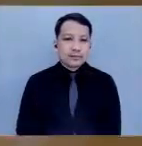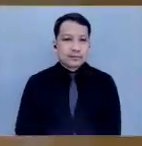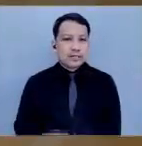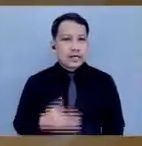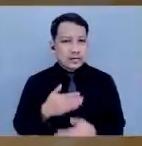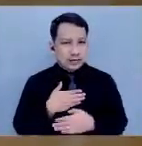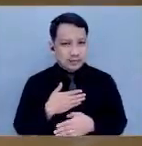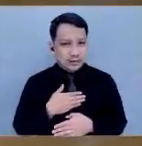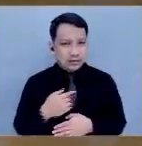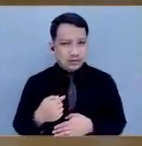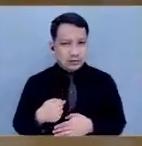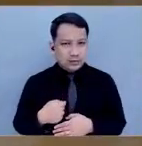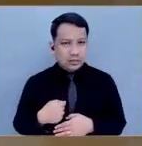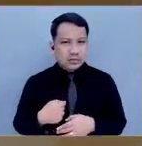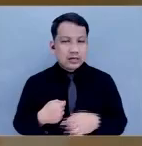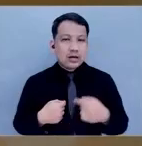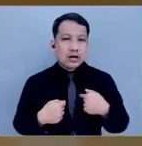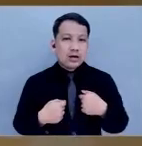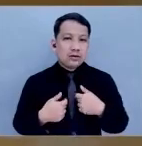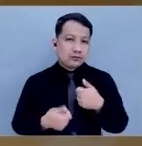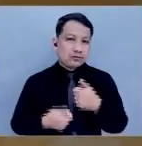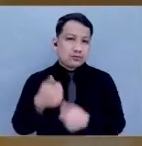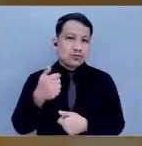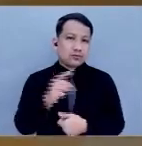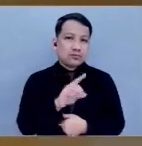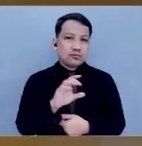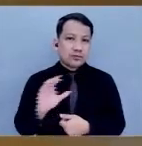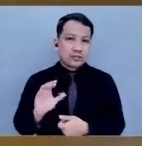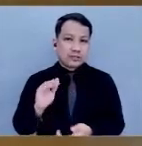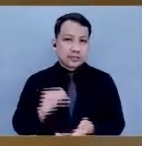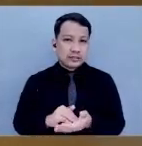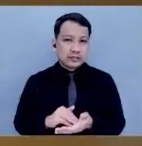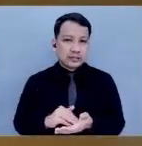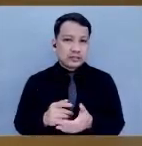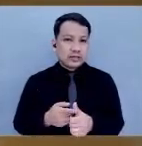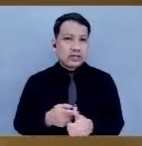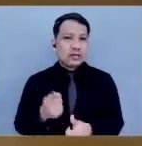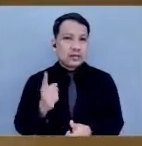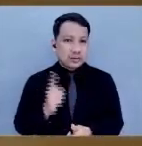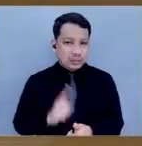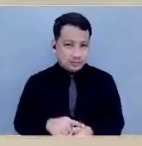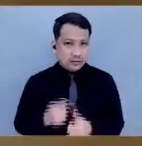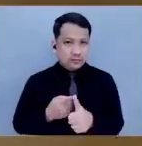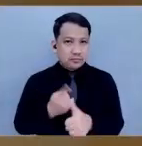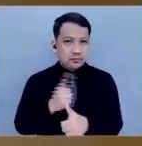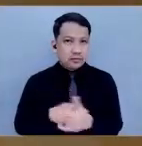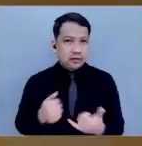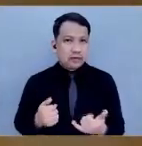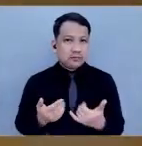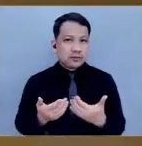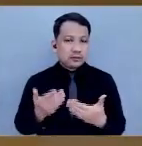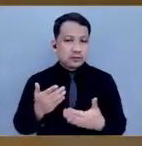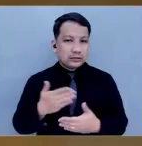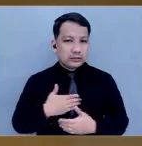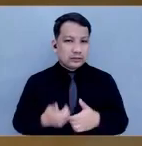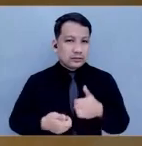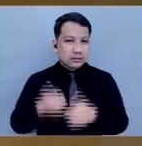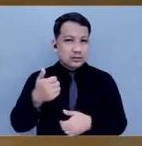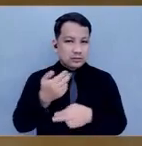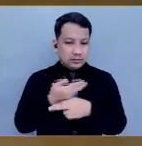dahil ako po yung nanalo ng 100,000. Ako pala po yung first na nanalo. Ipaparepair ko po